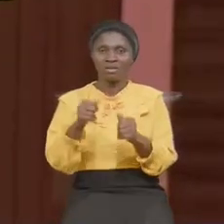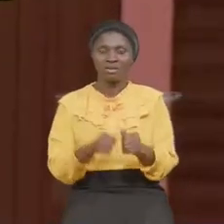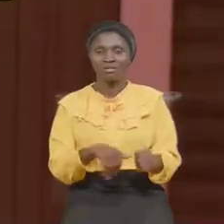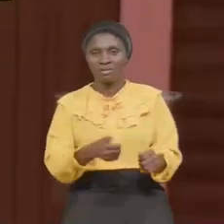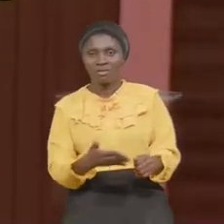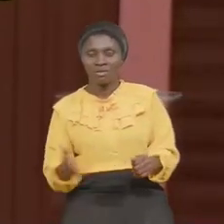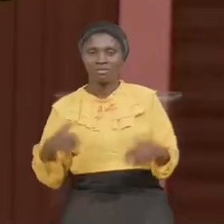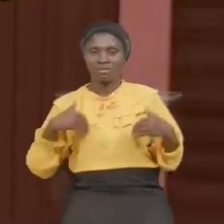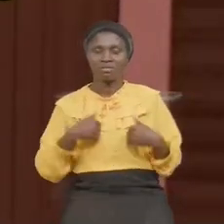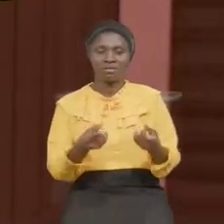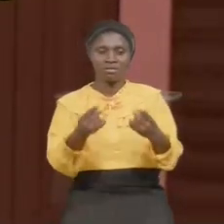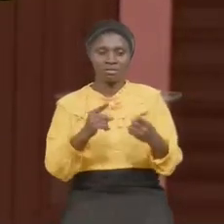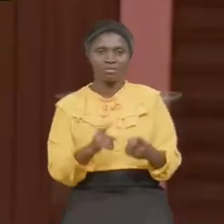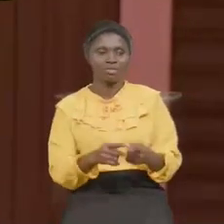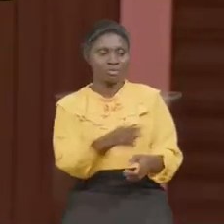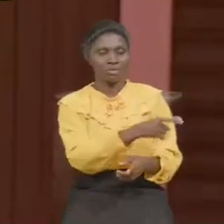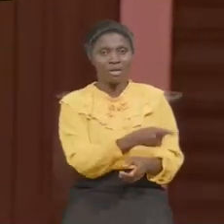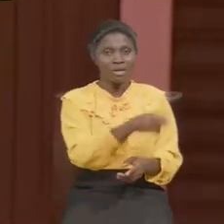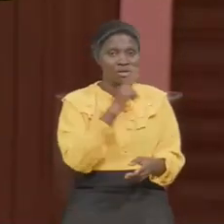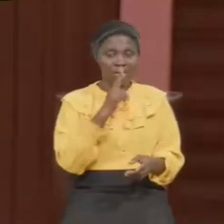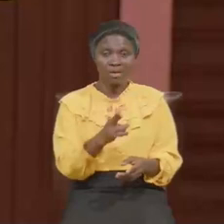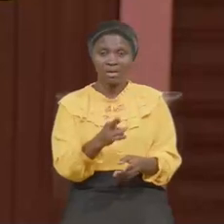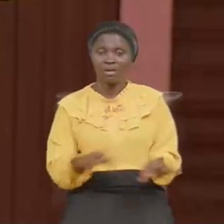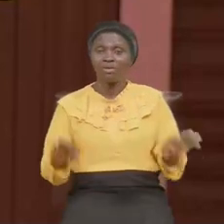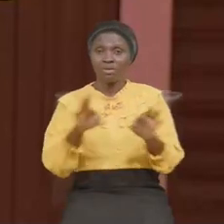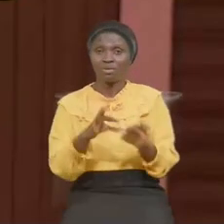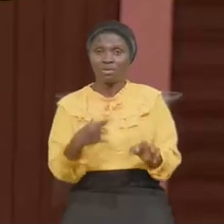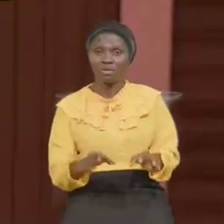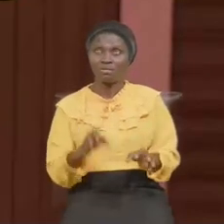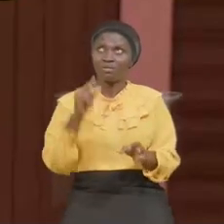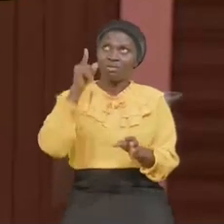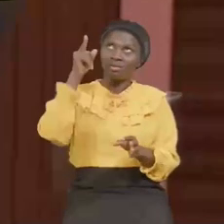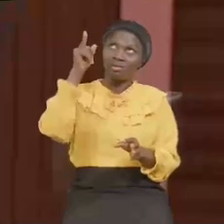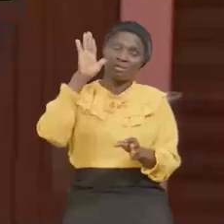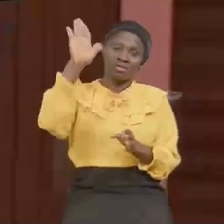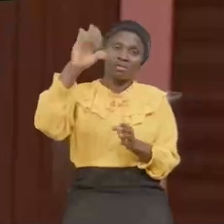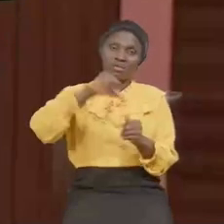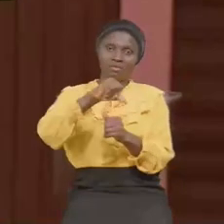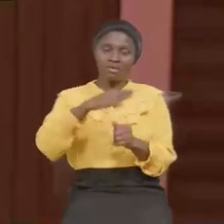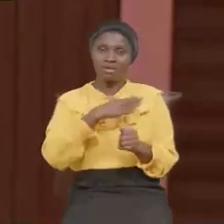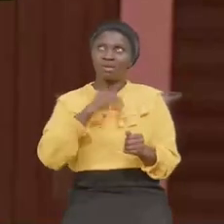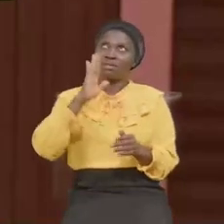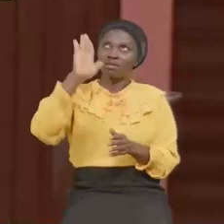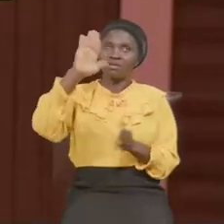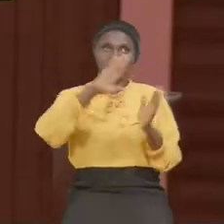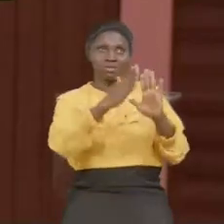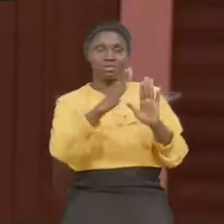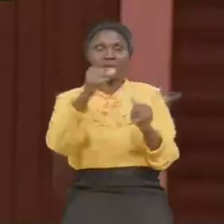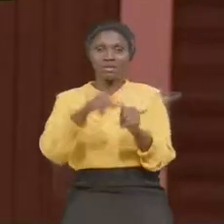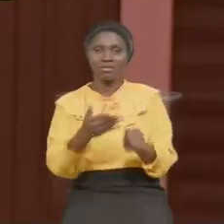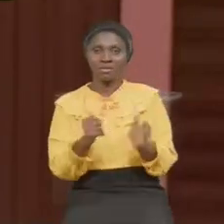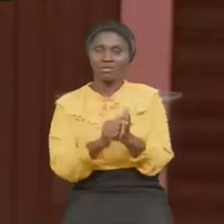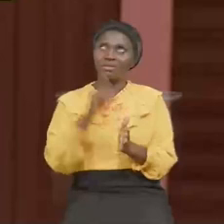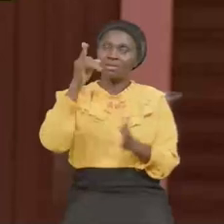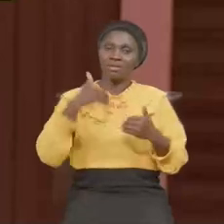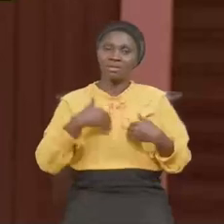communion. Ils étaient dignes de sa présence. Ils étaient dignes de tout ce qu'il avait créé. Tout